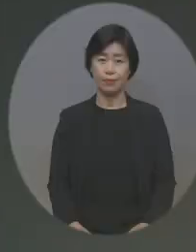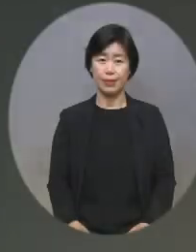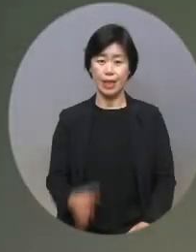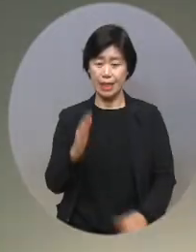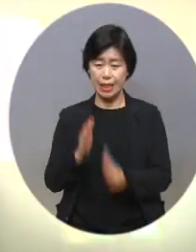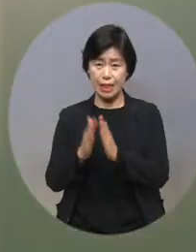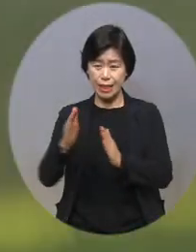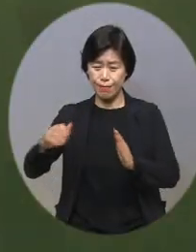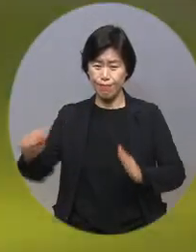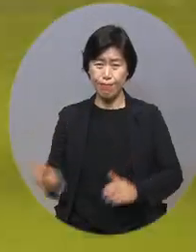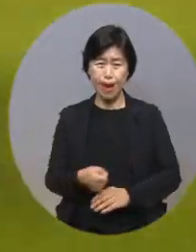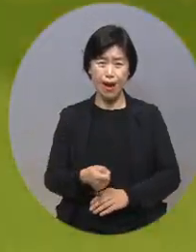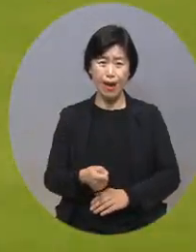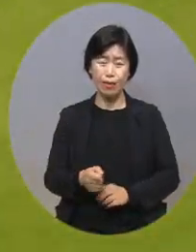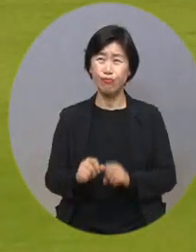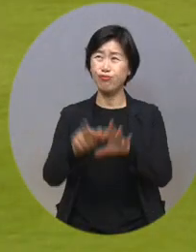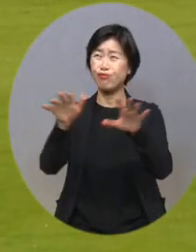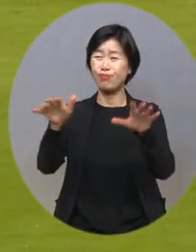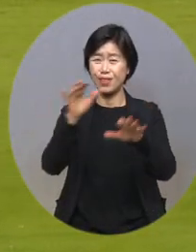뒷땅 씨.